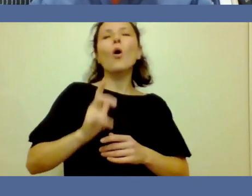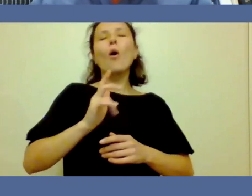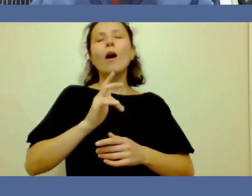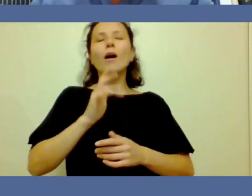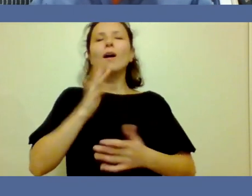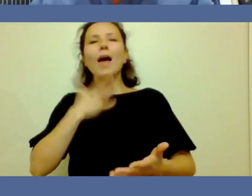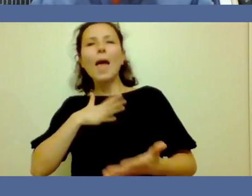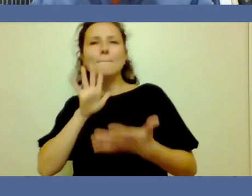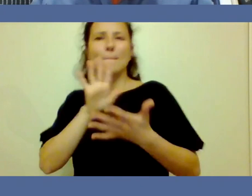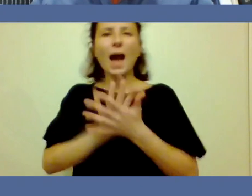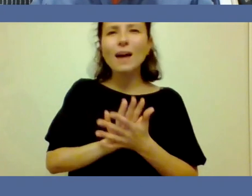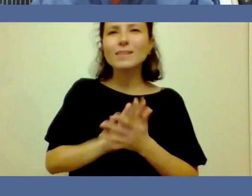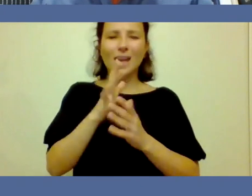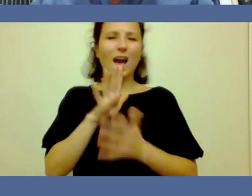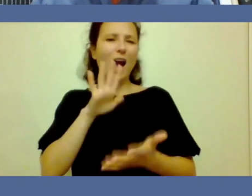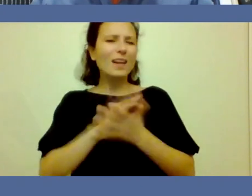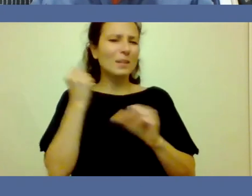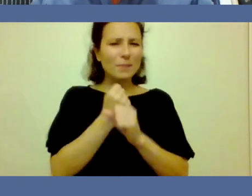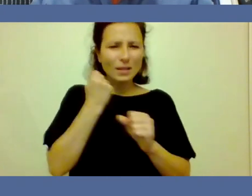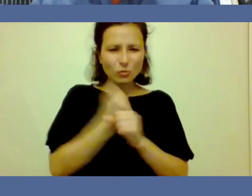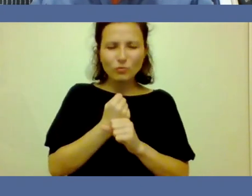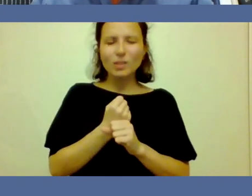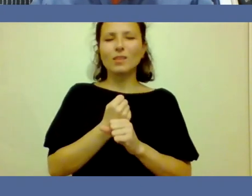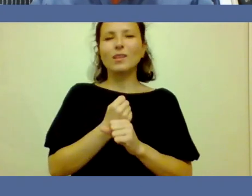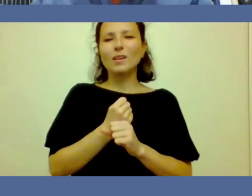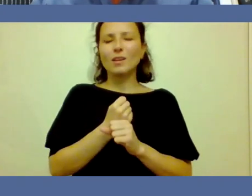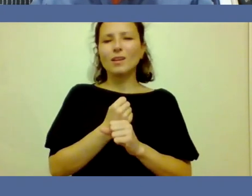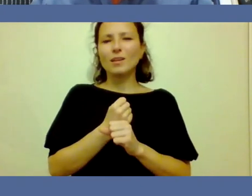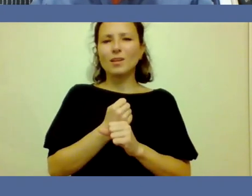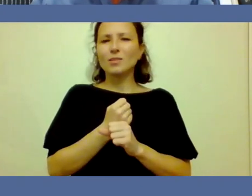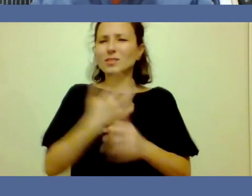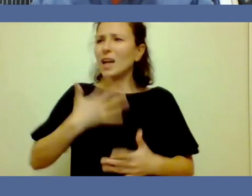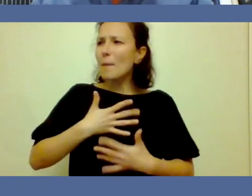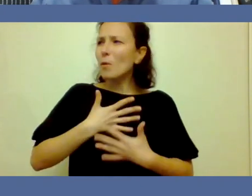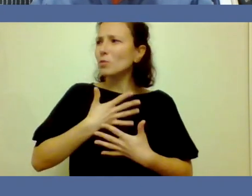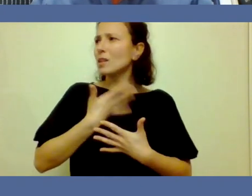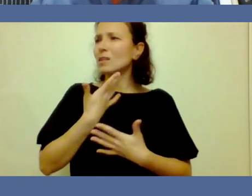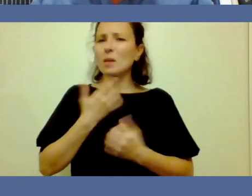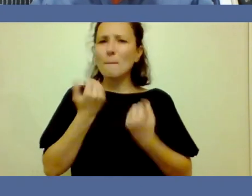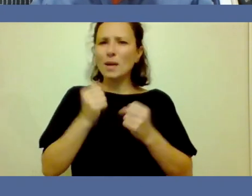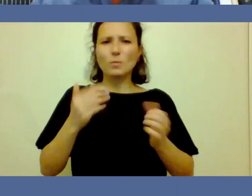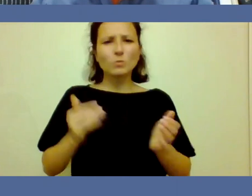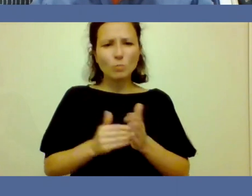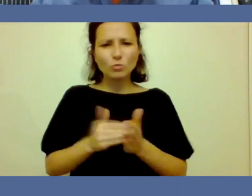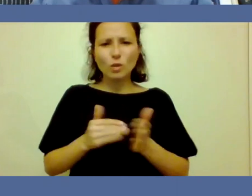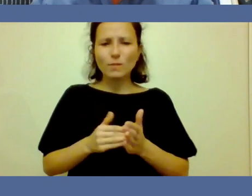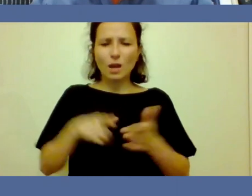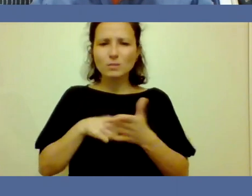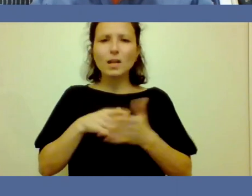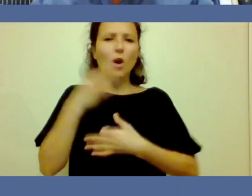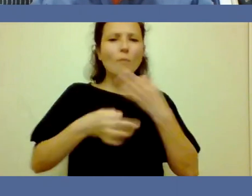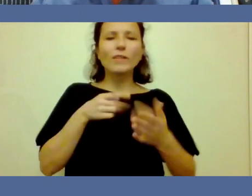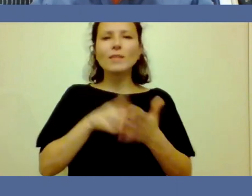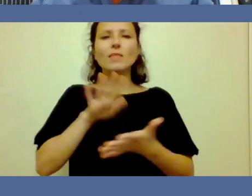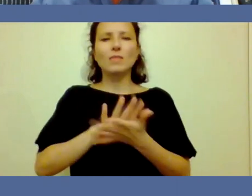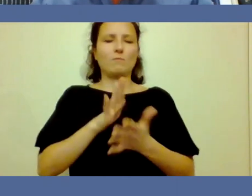bardziej pracowite często. No to jest taka emocjonalność, która jest bardzo pożyteczna do opowiadania tego typu